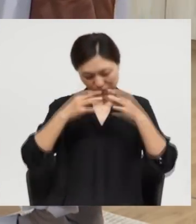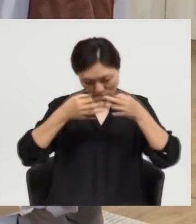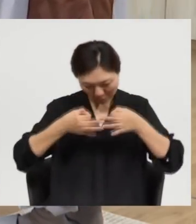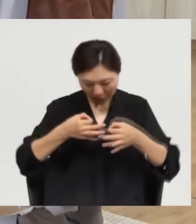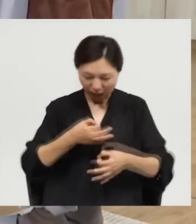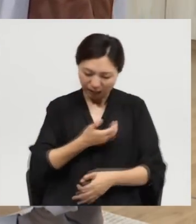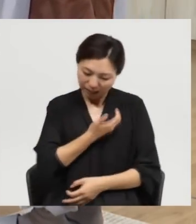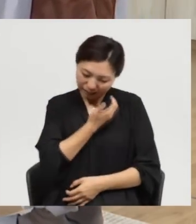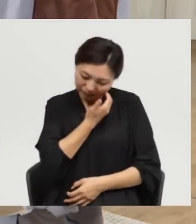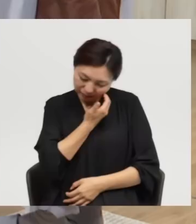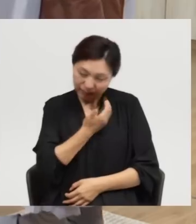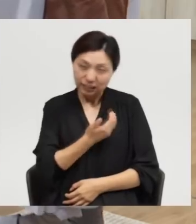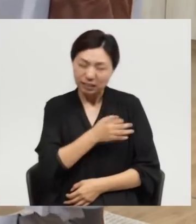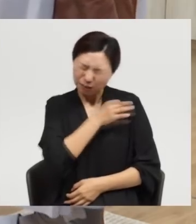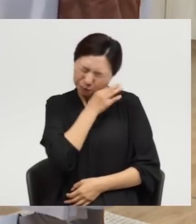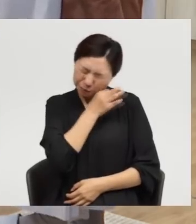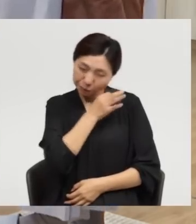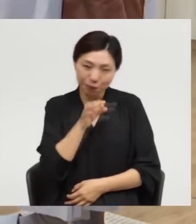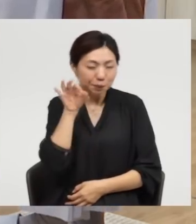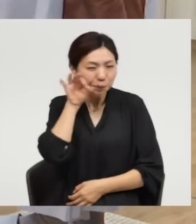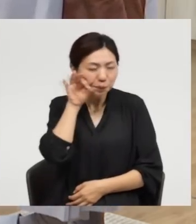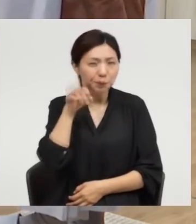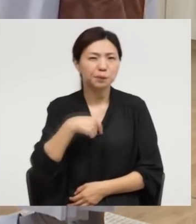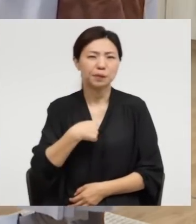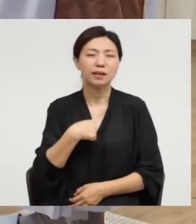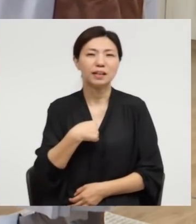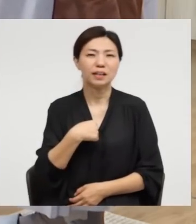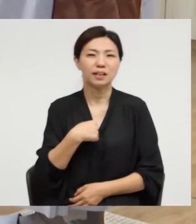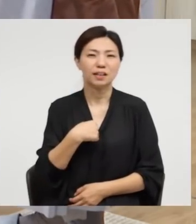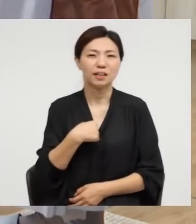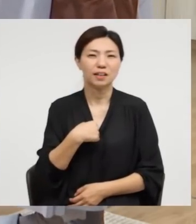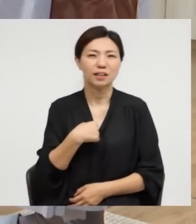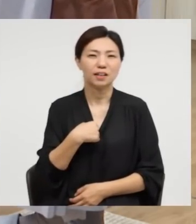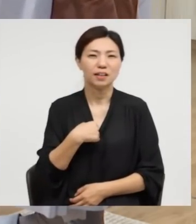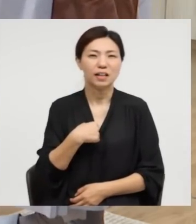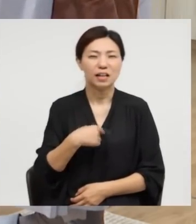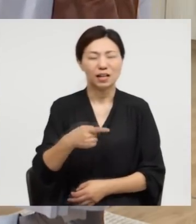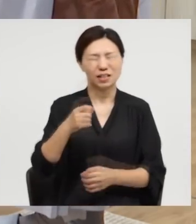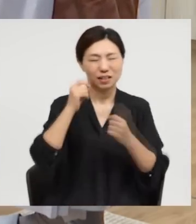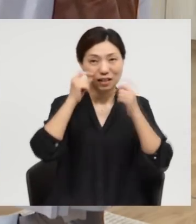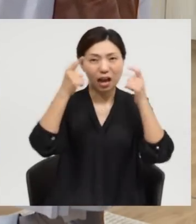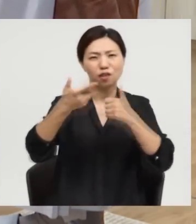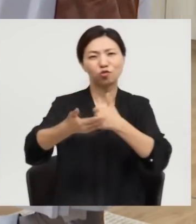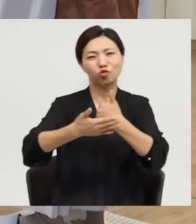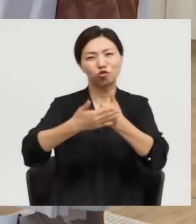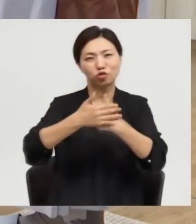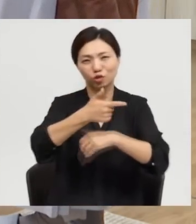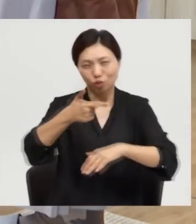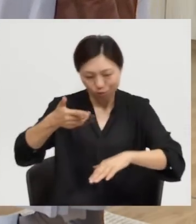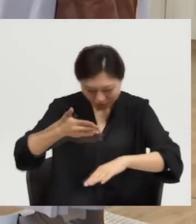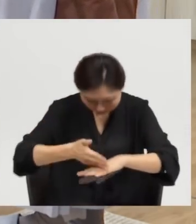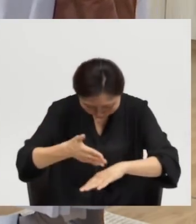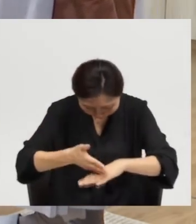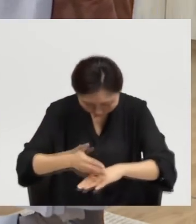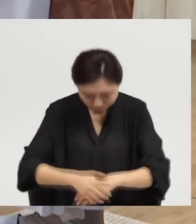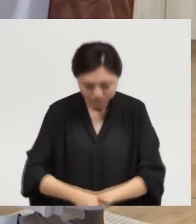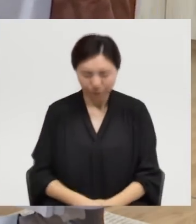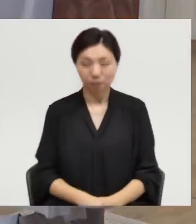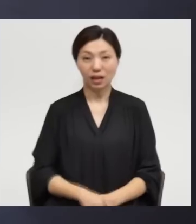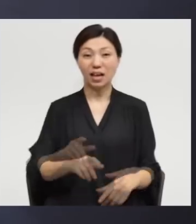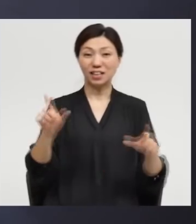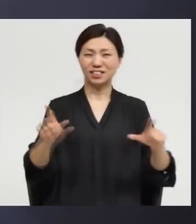들어서 스스로 참 부끄럽고, 네, 그런 생각이 들었습니다. 깨우쳐 주셔서 감사합니다.